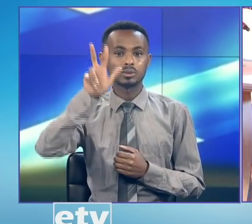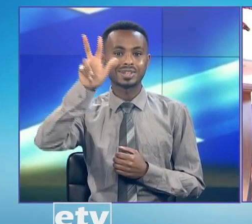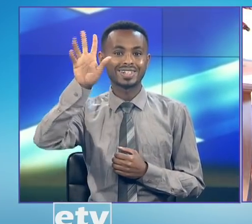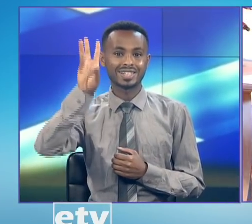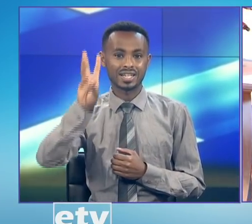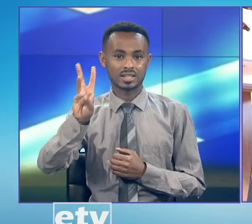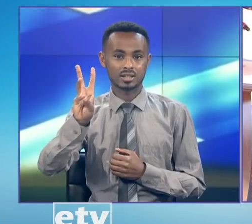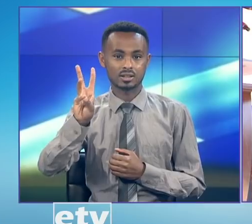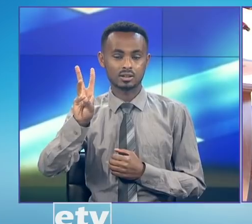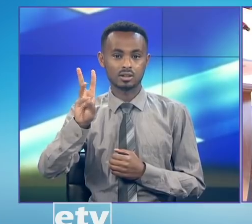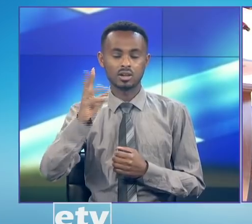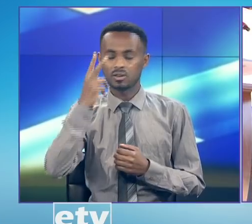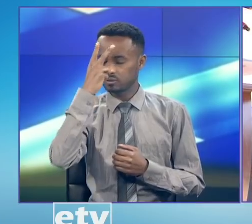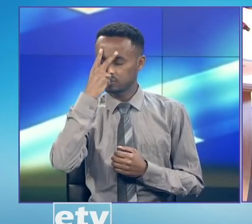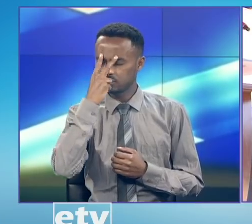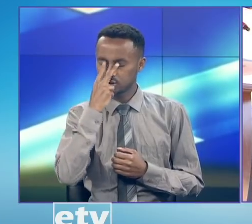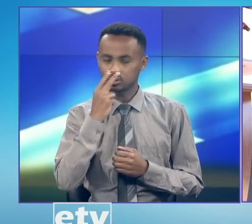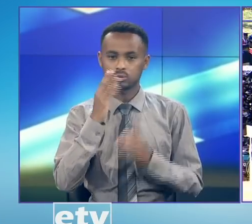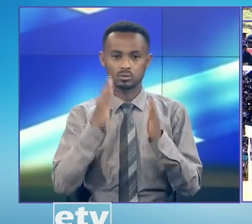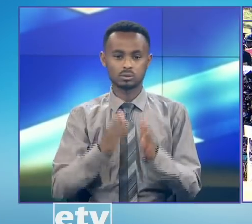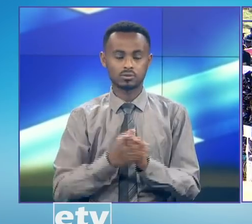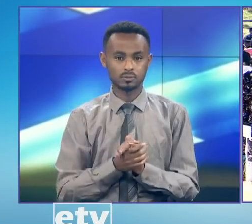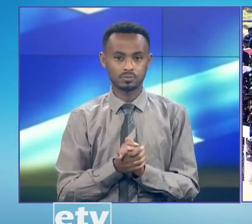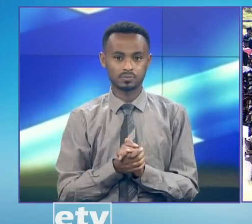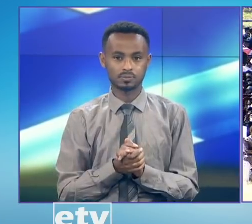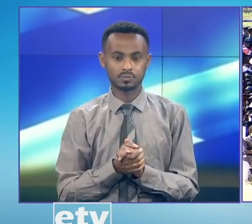3.36 ቪዥዋሊ ኢምፔርድ።